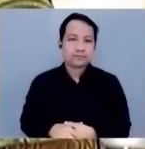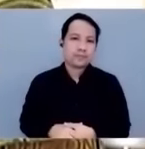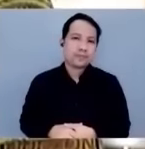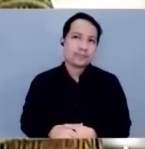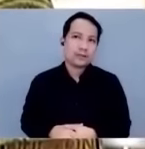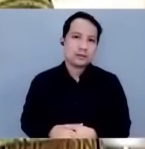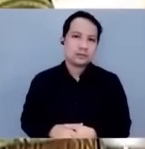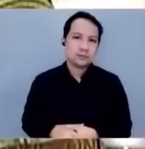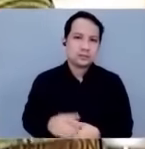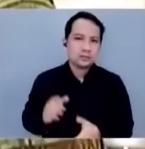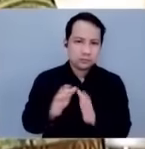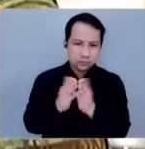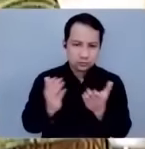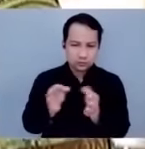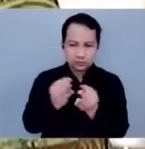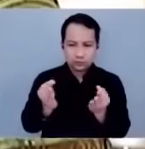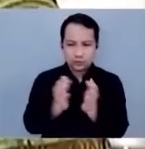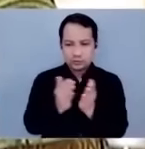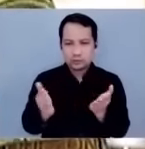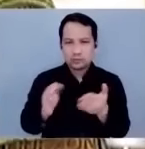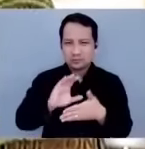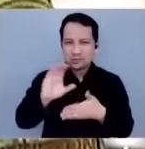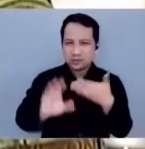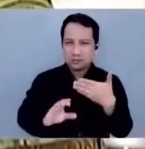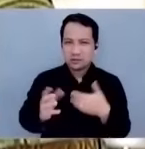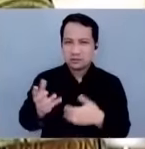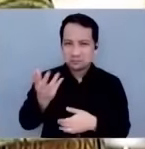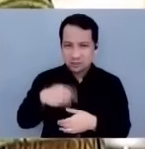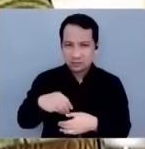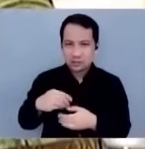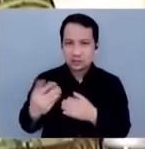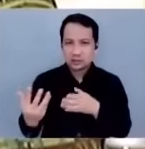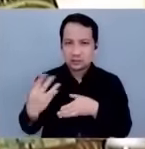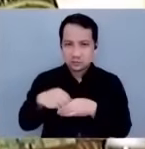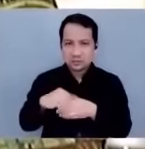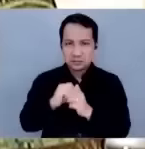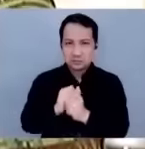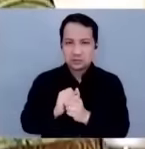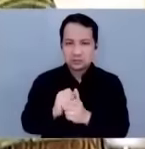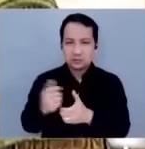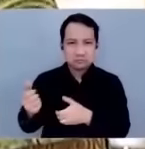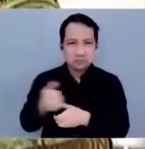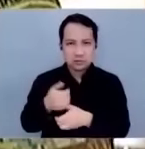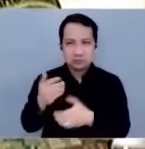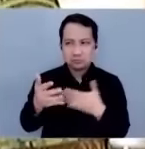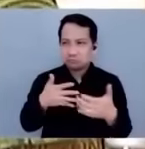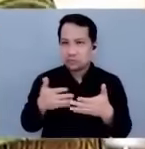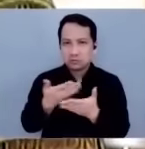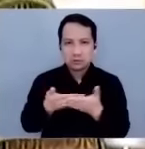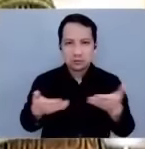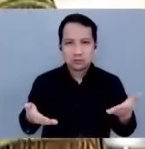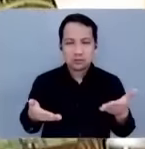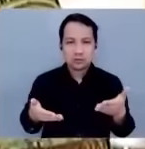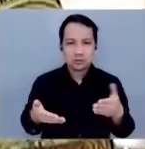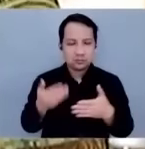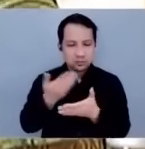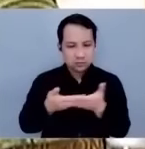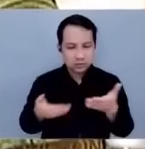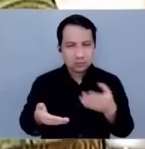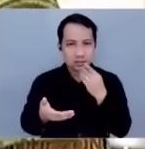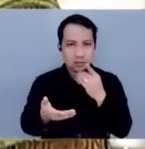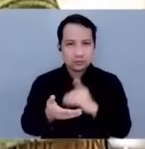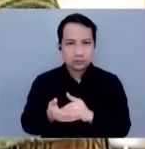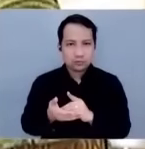na. Gawa, kaya lang, mas maganda kung maisama namin kung ano man ang makuha pa namin ng mga object, document doon